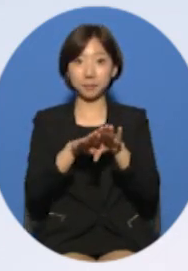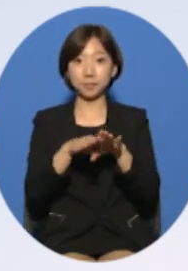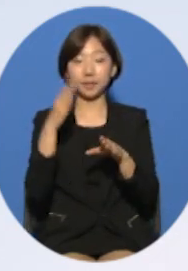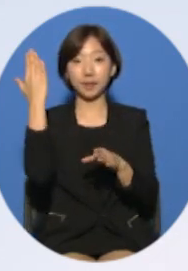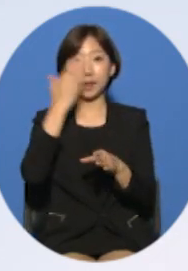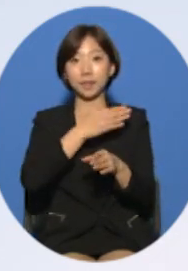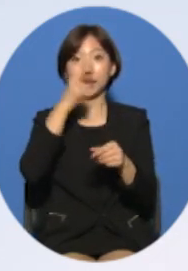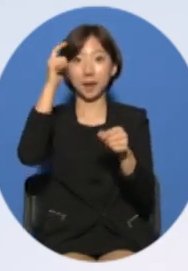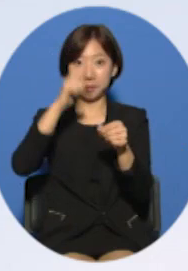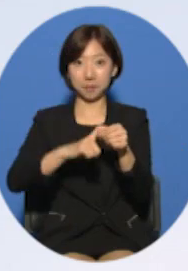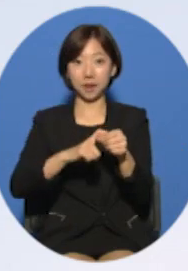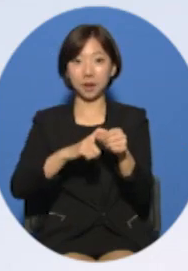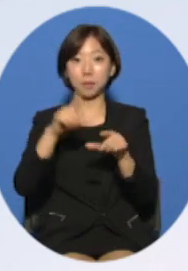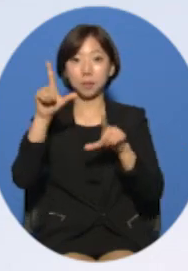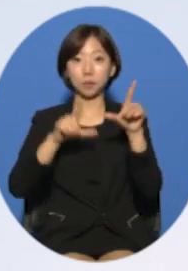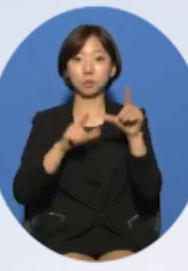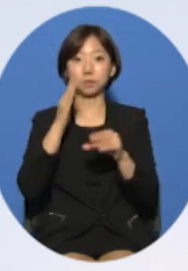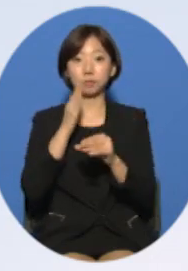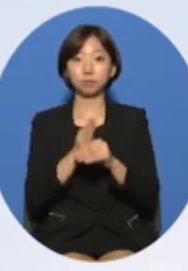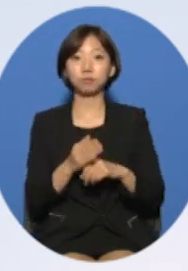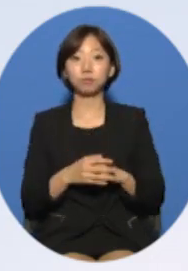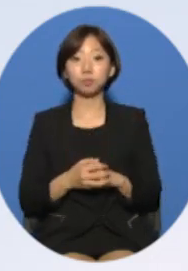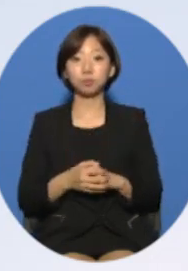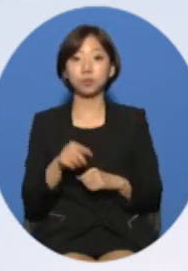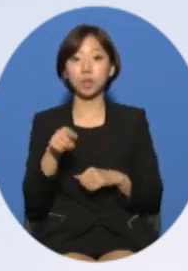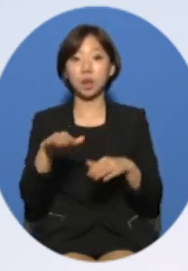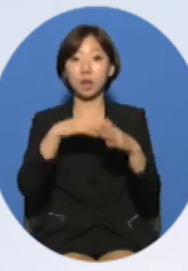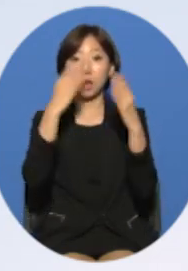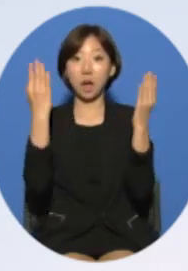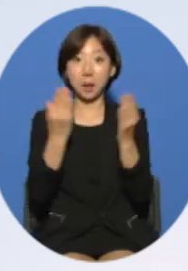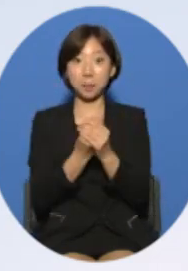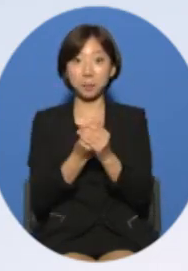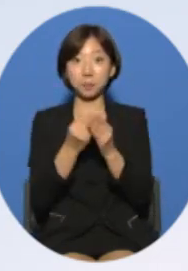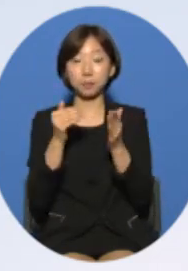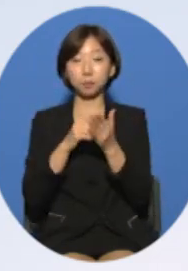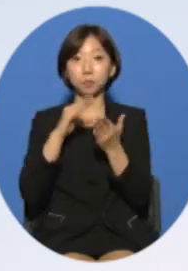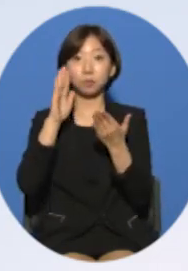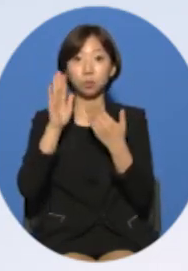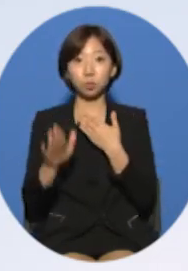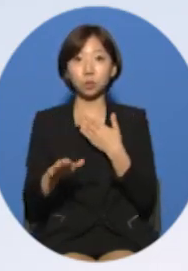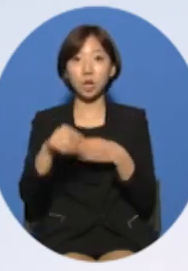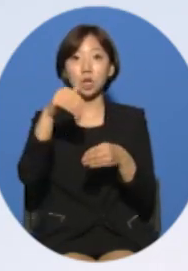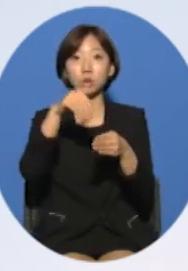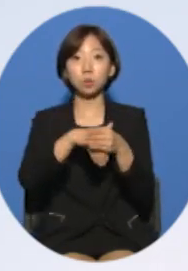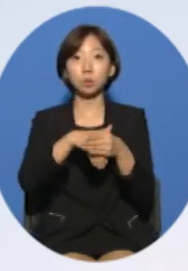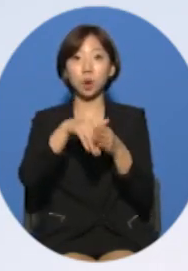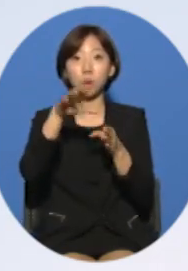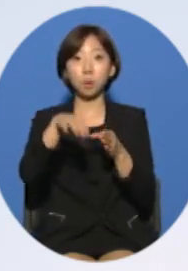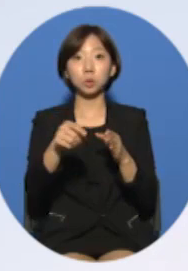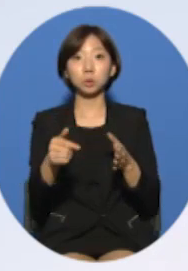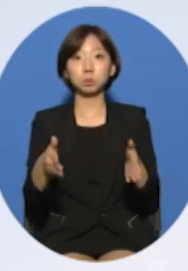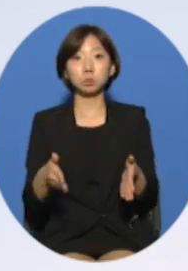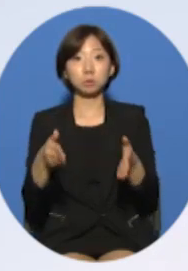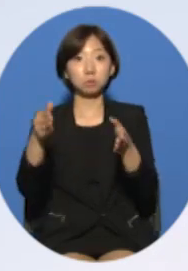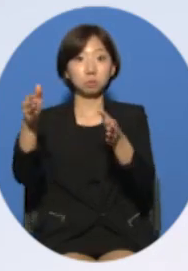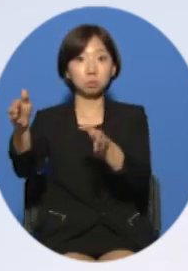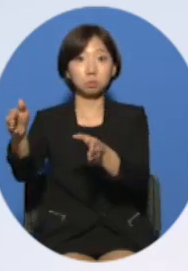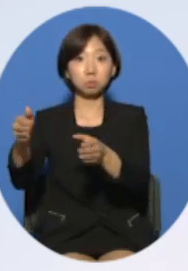작업을 그렇습니다. 지금 하고 있습니다. 네. 이렇게 해서 이게 완료가 되면은 저 투표함이 약간 이동을 하게 됩니까? 이제